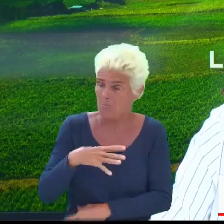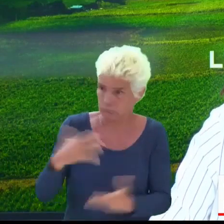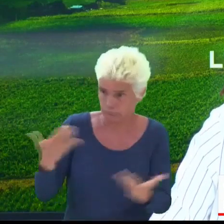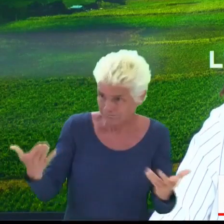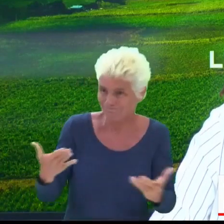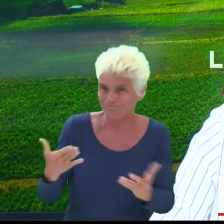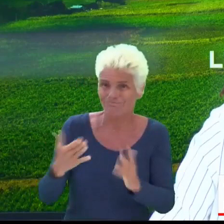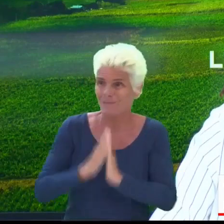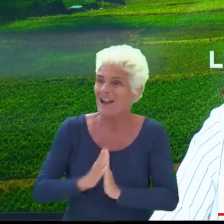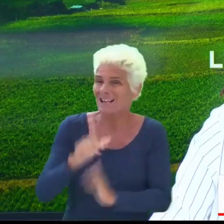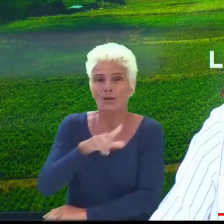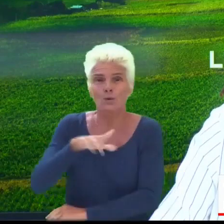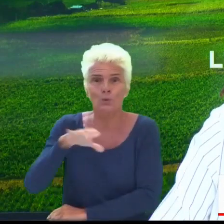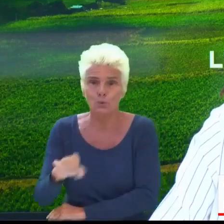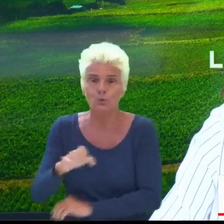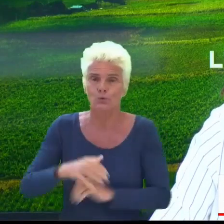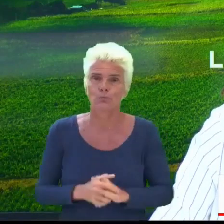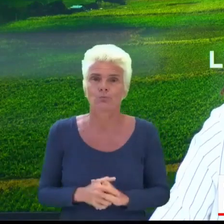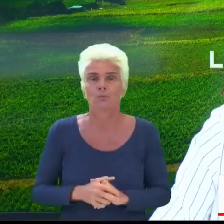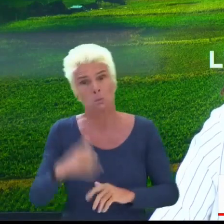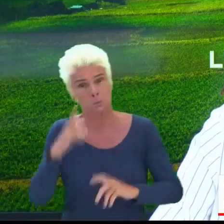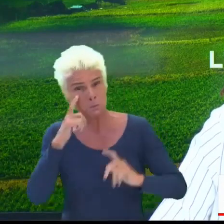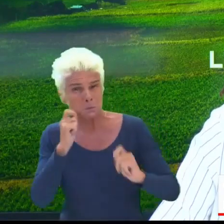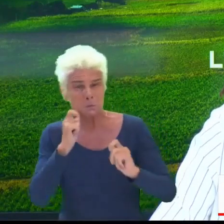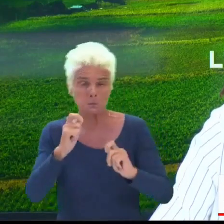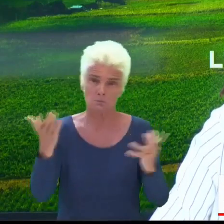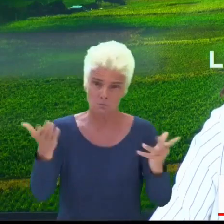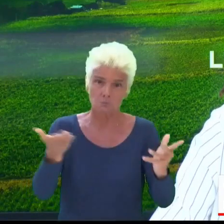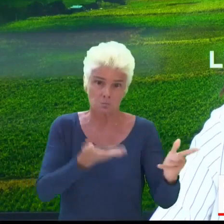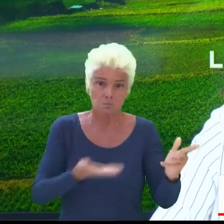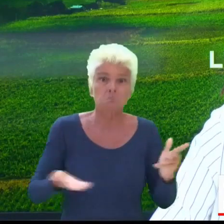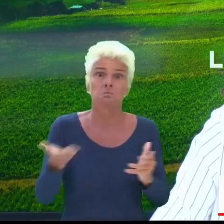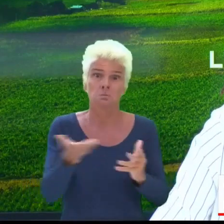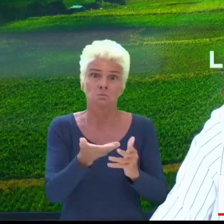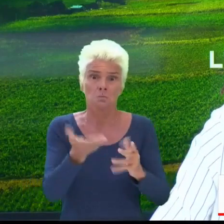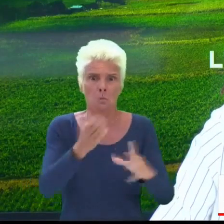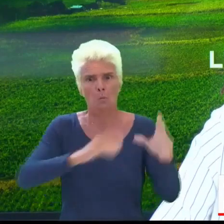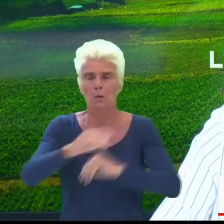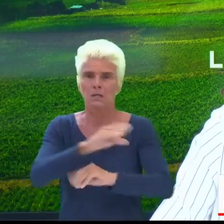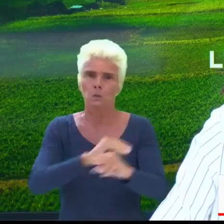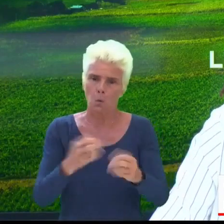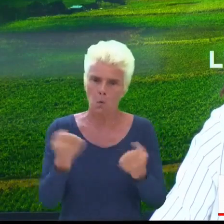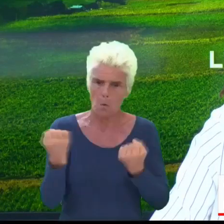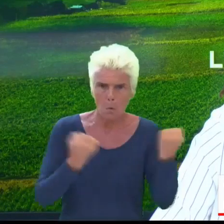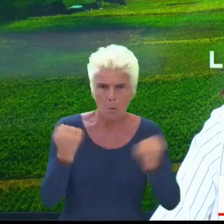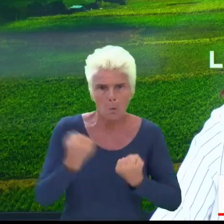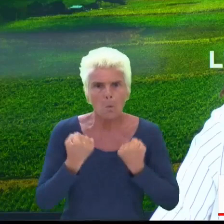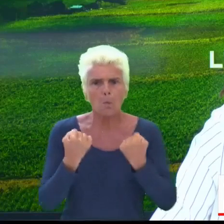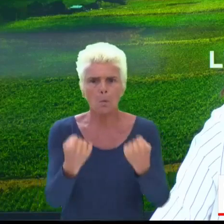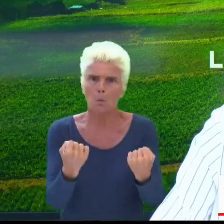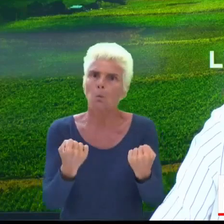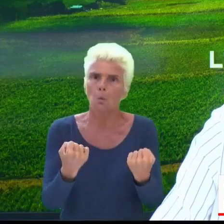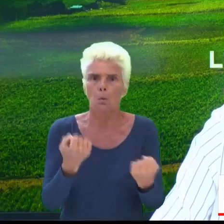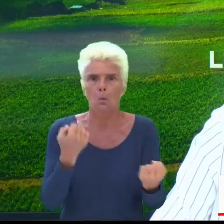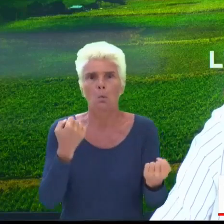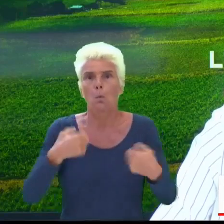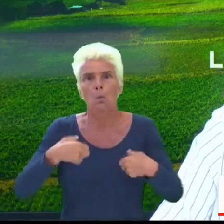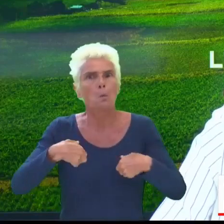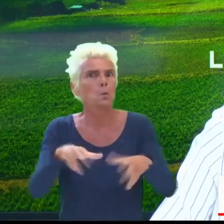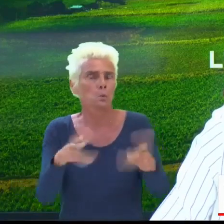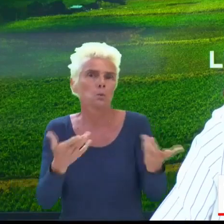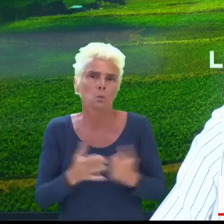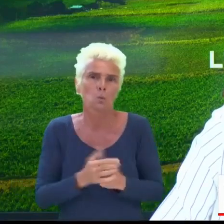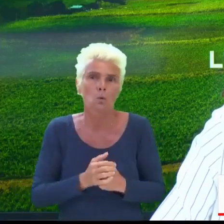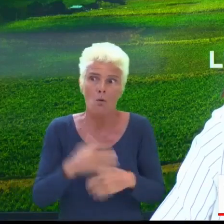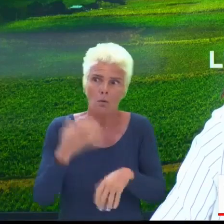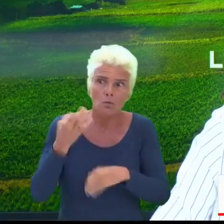marilus donc nous appelons à la prudence de la population sur les routes même si pour l' pour l'heure enfin